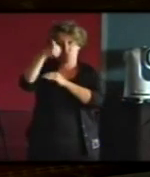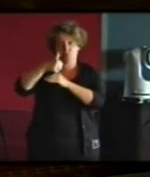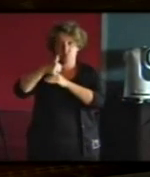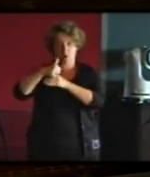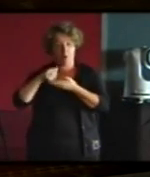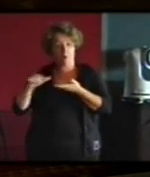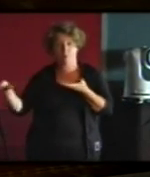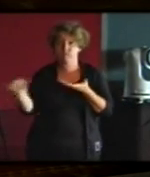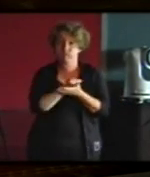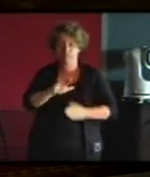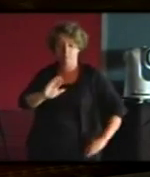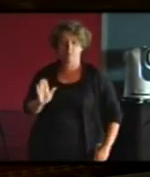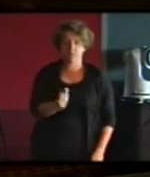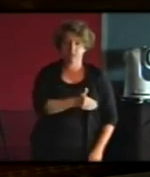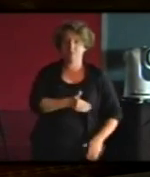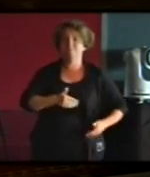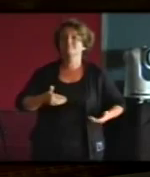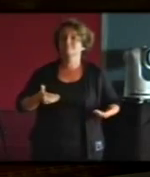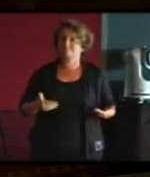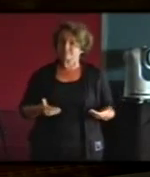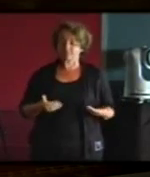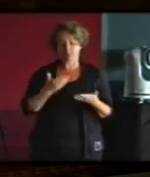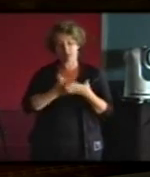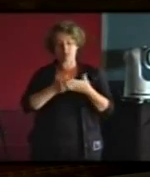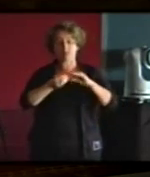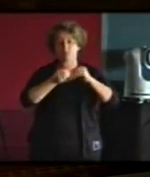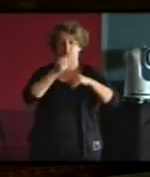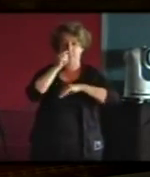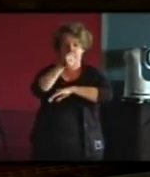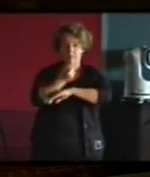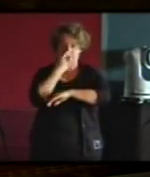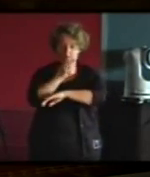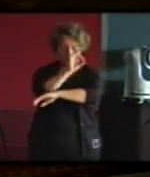que ça, et c'est un problème architectural ou urbanistique,